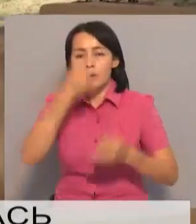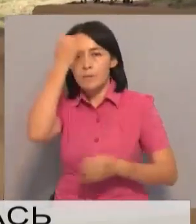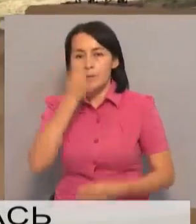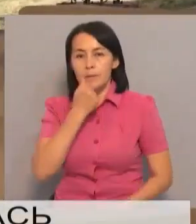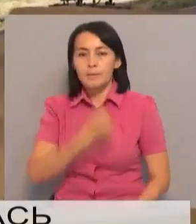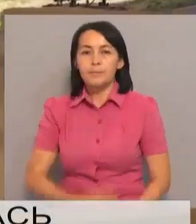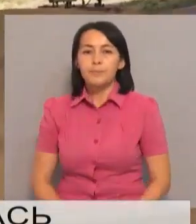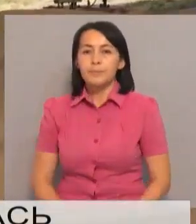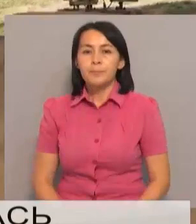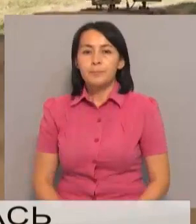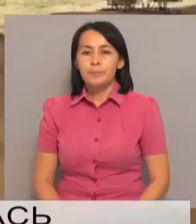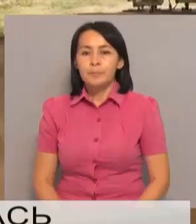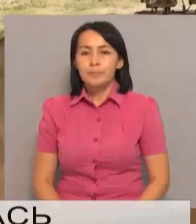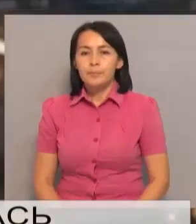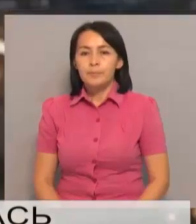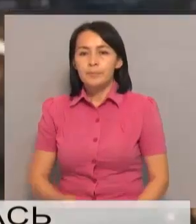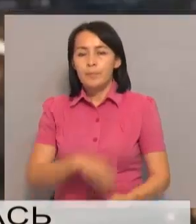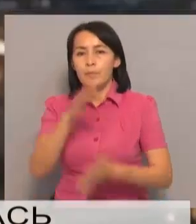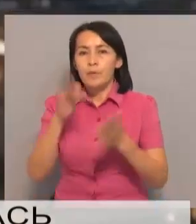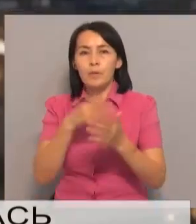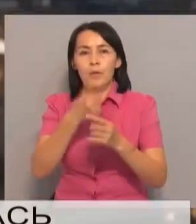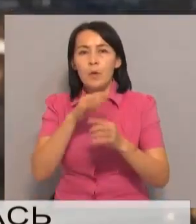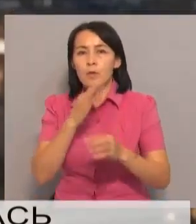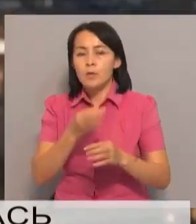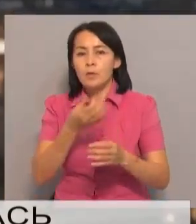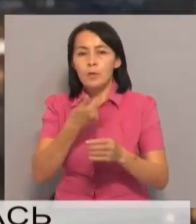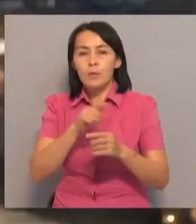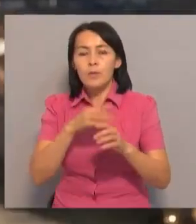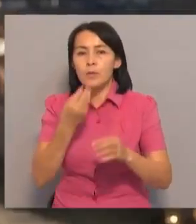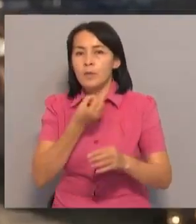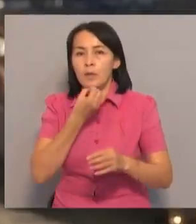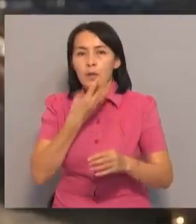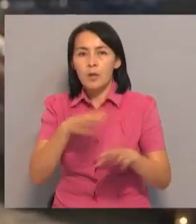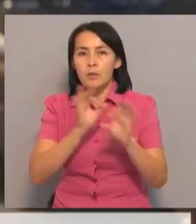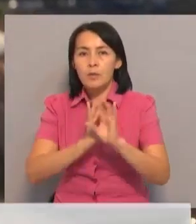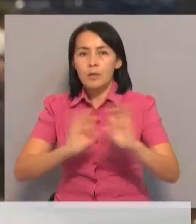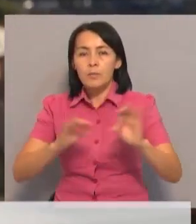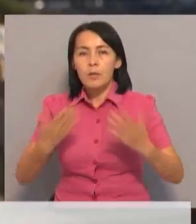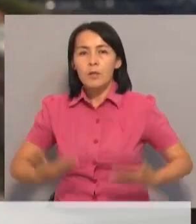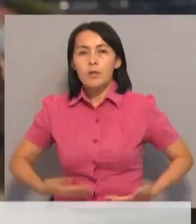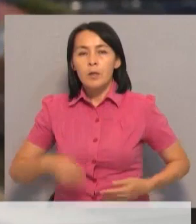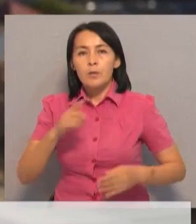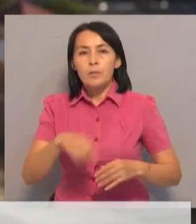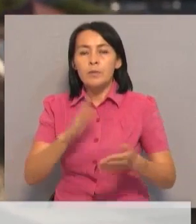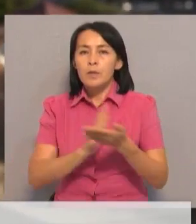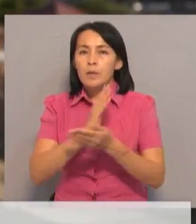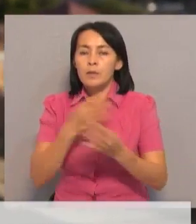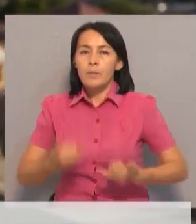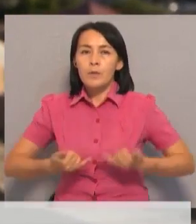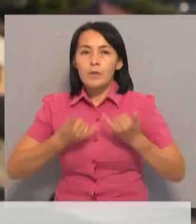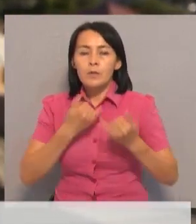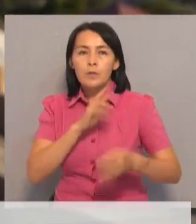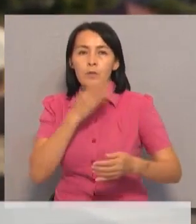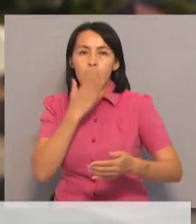благодарность. Город очень хороший. Город просто потрясающий. Жители в нем тоже гостеприимные и